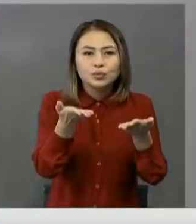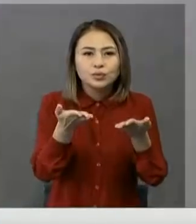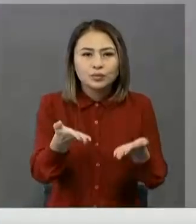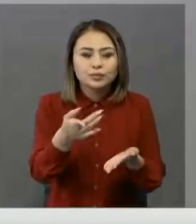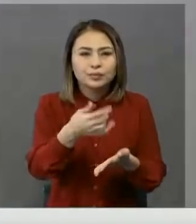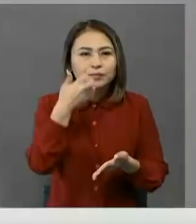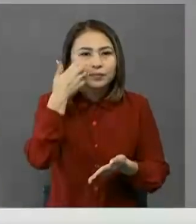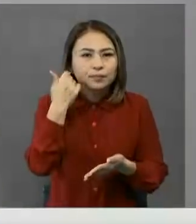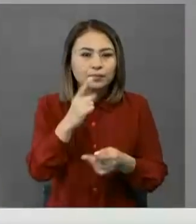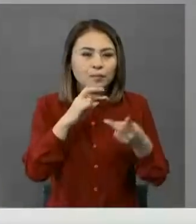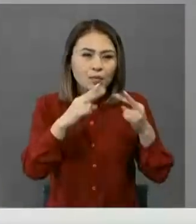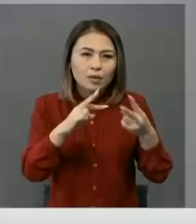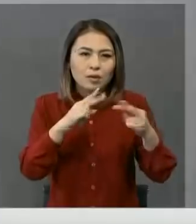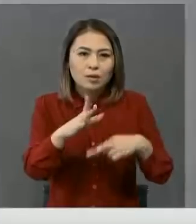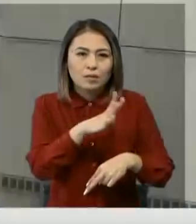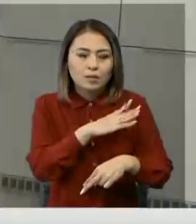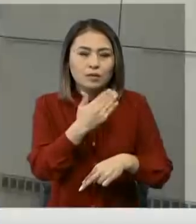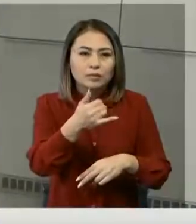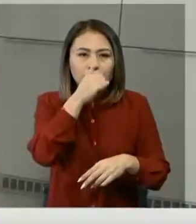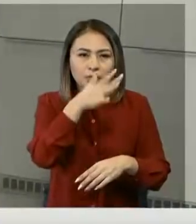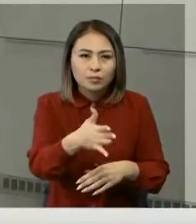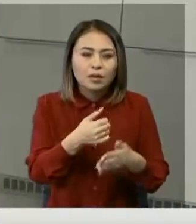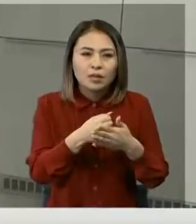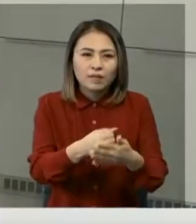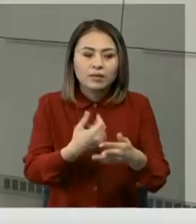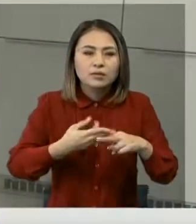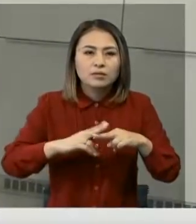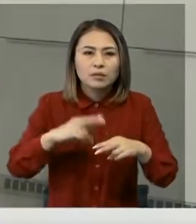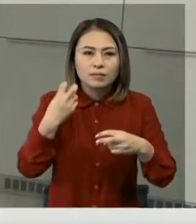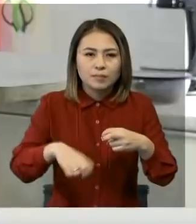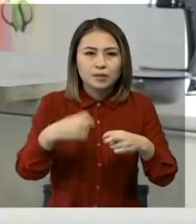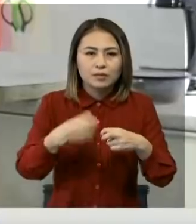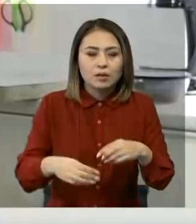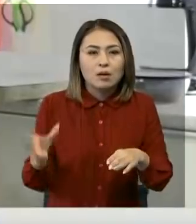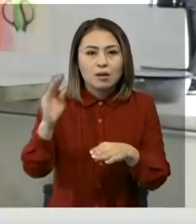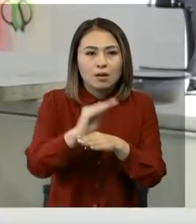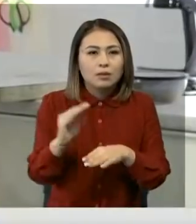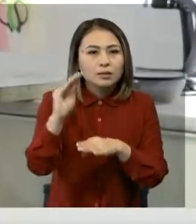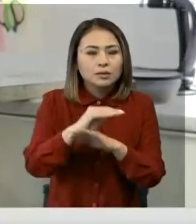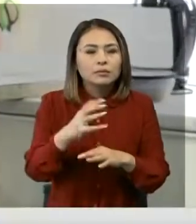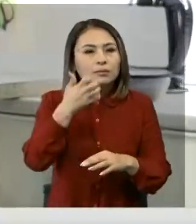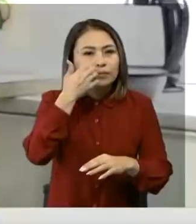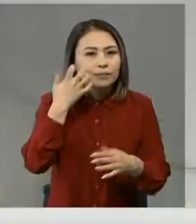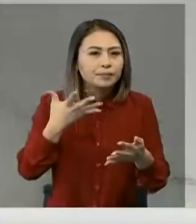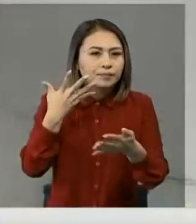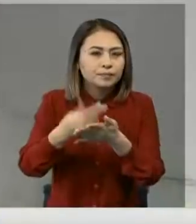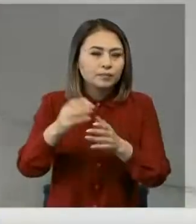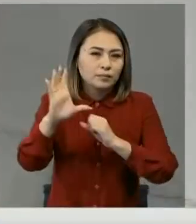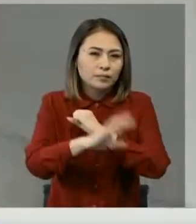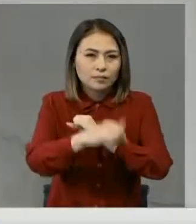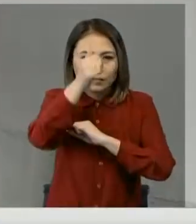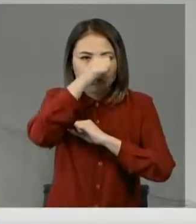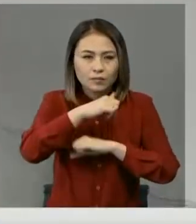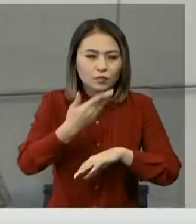да бірнеше рет ауыстырған. Жүктемені көтер алмай бұзылып қала беретін айтады. Ал еселеп қолданылған жарықтың ақысы ай соңында қалтаға